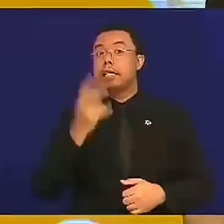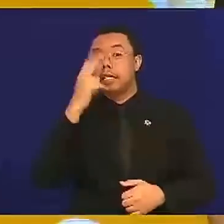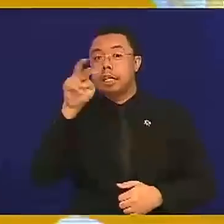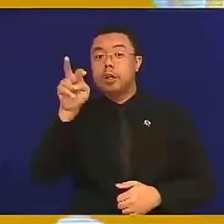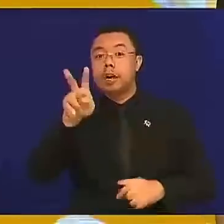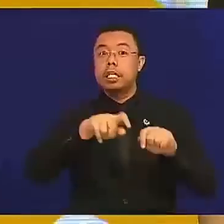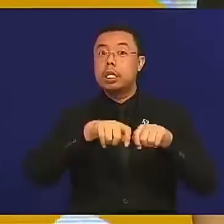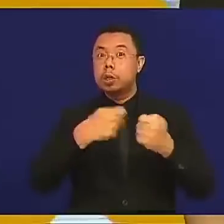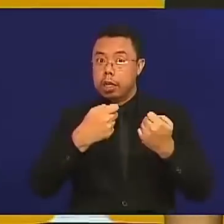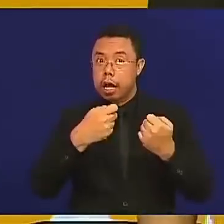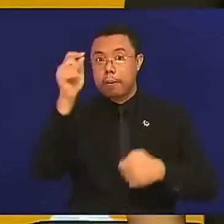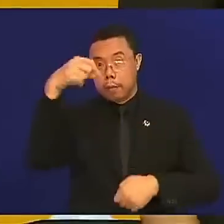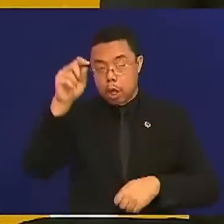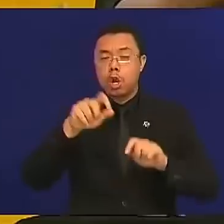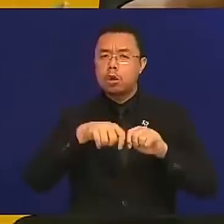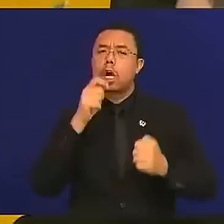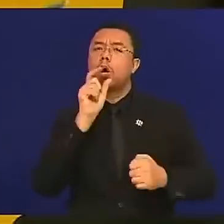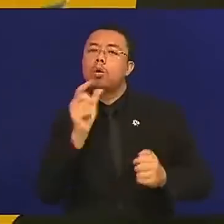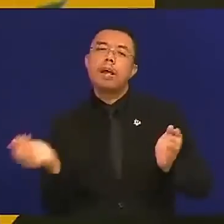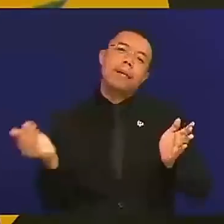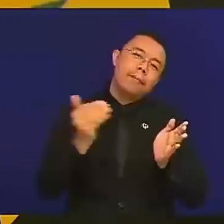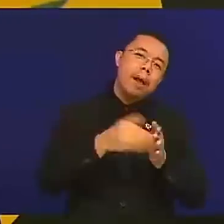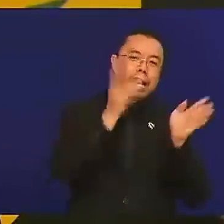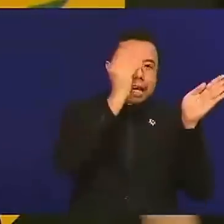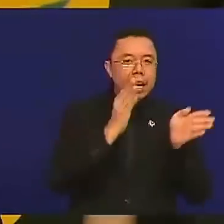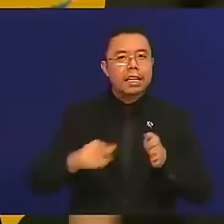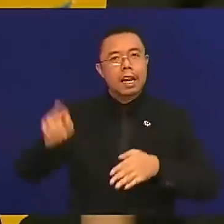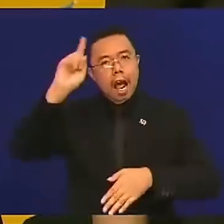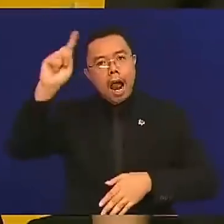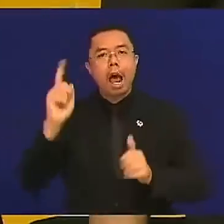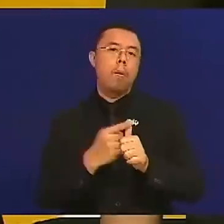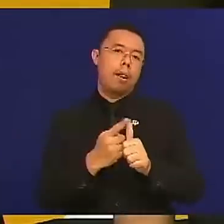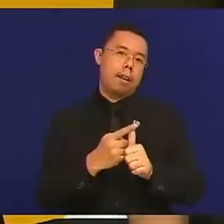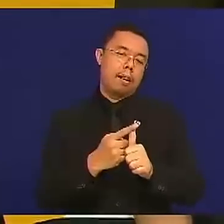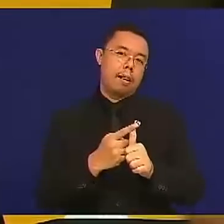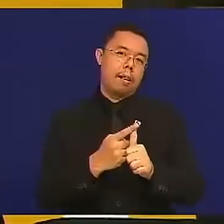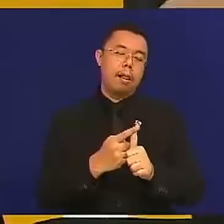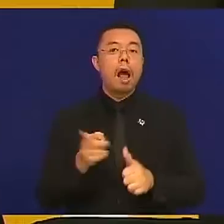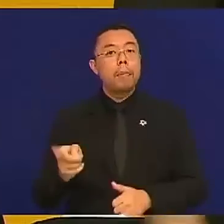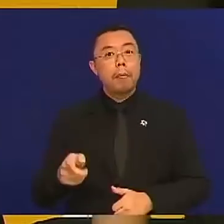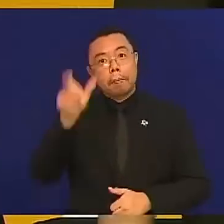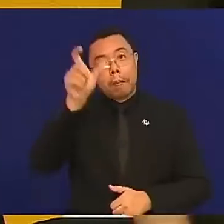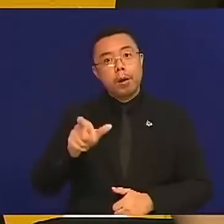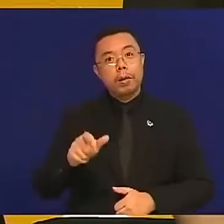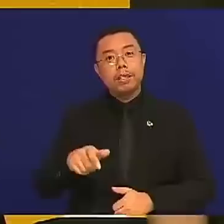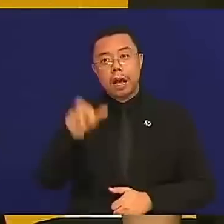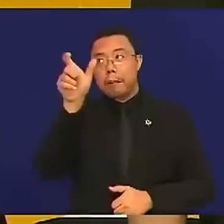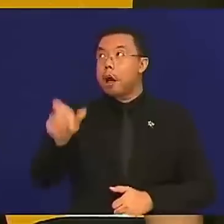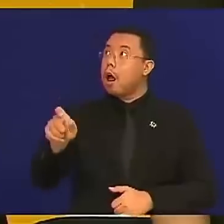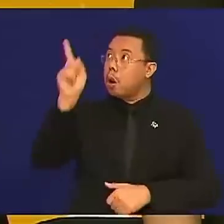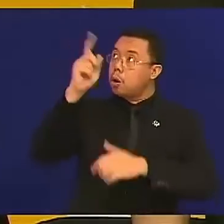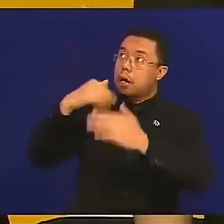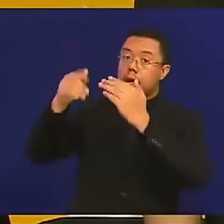keadaan rusak, betul memang rusak, untuk dikembalikan ke rancangan Allah semula. Karena manusia makhluk kekal,